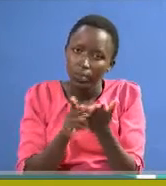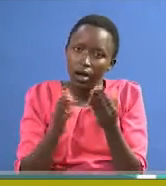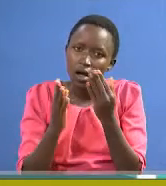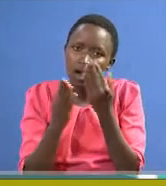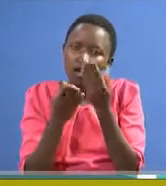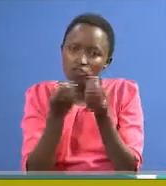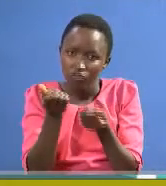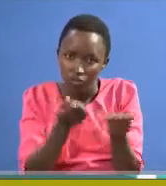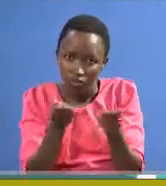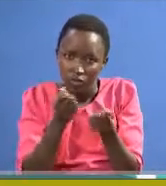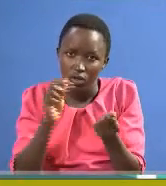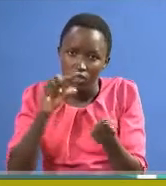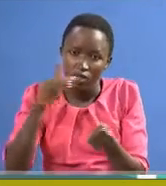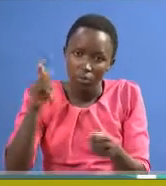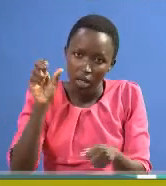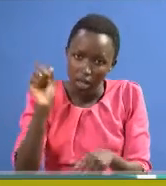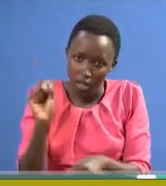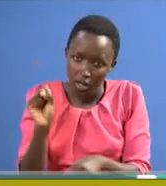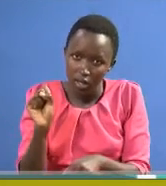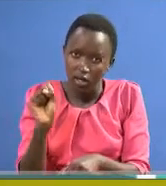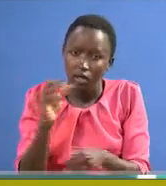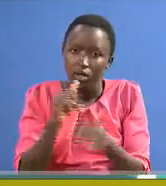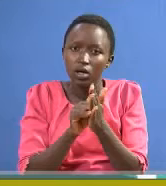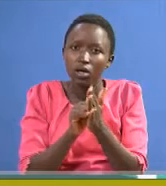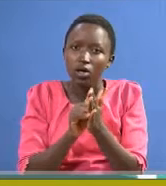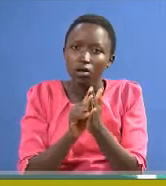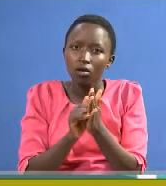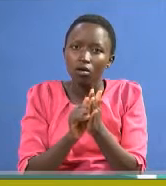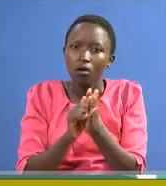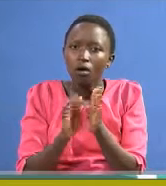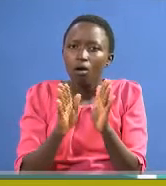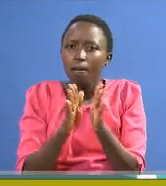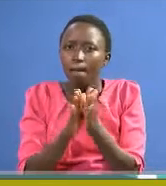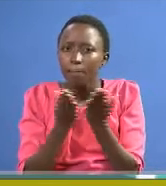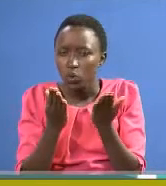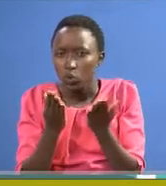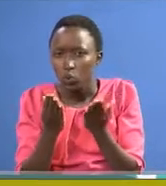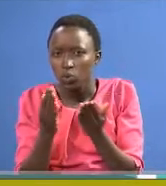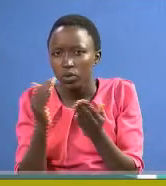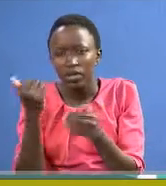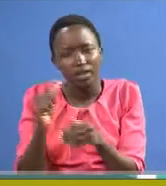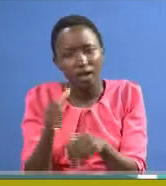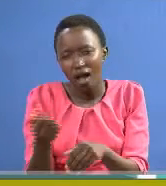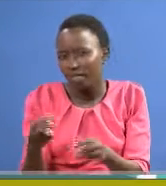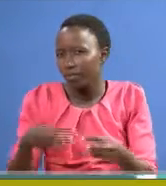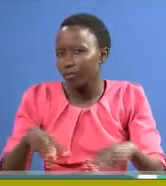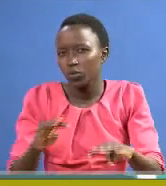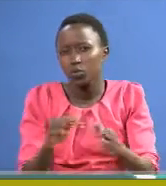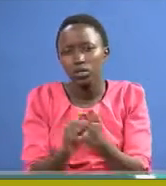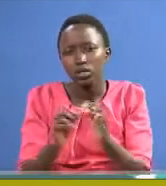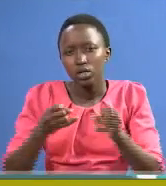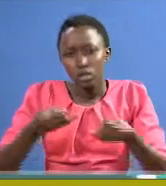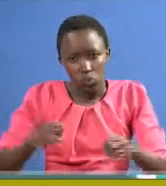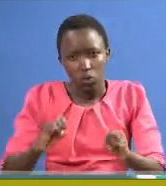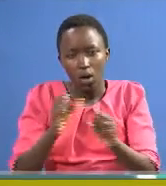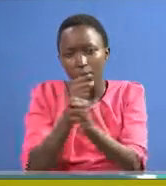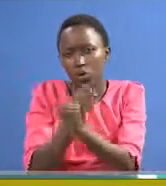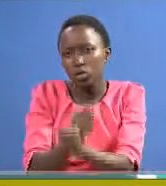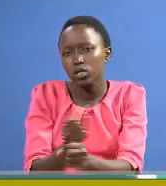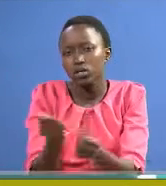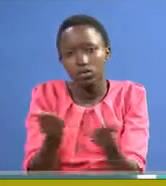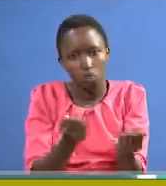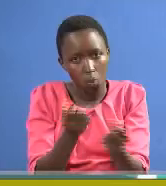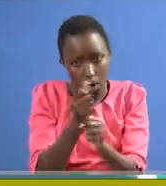using GPS trackers, steering locks and many other forms of just trying to protect your vehicles,